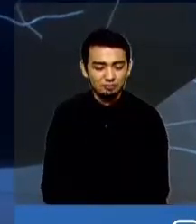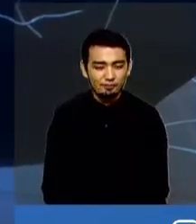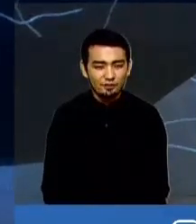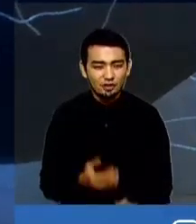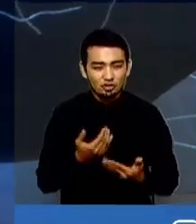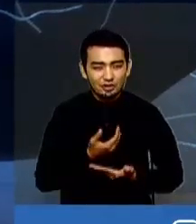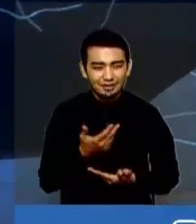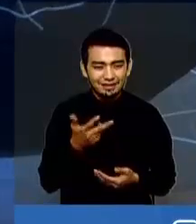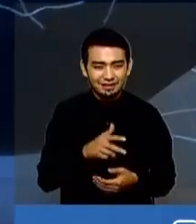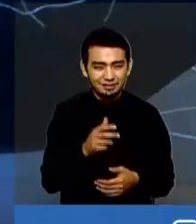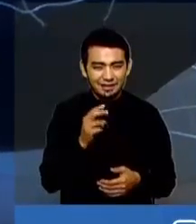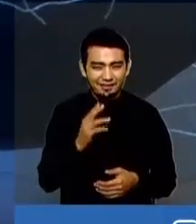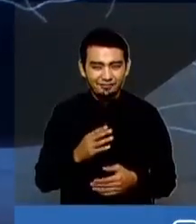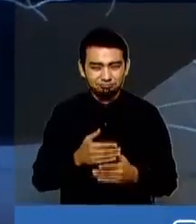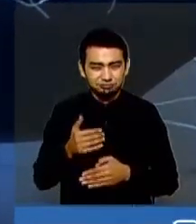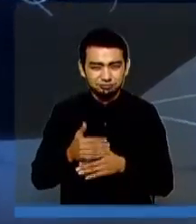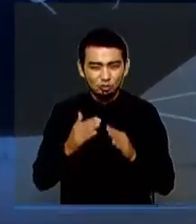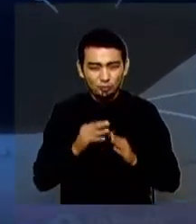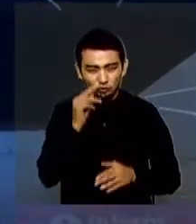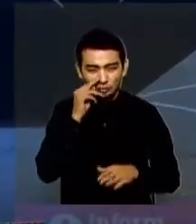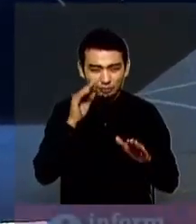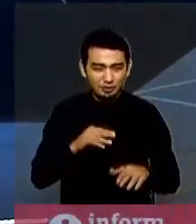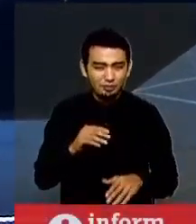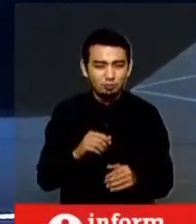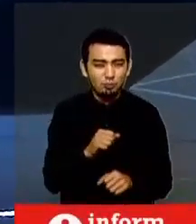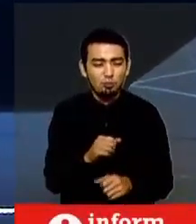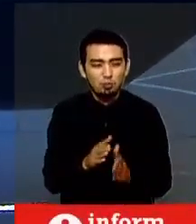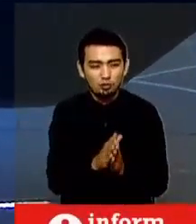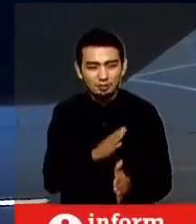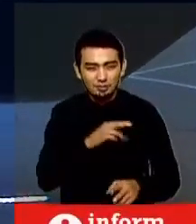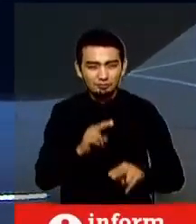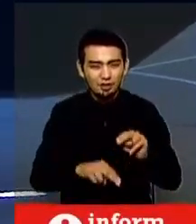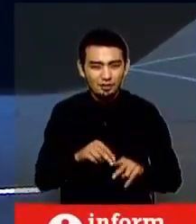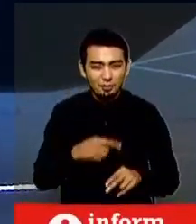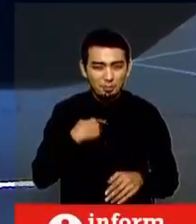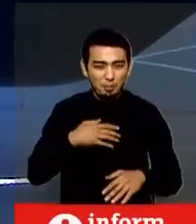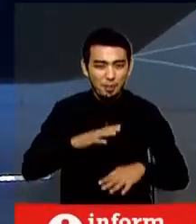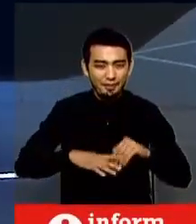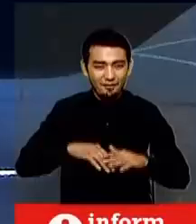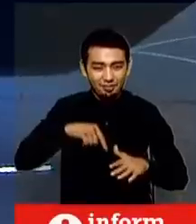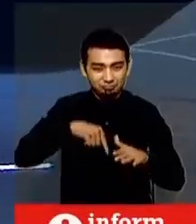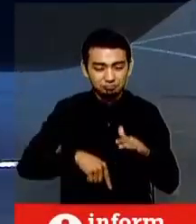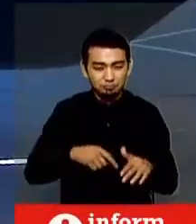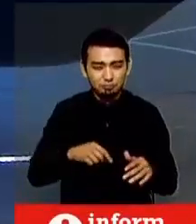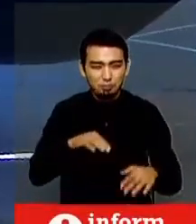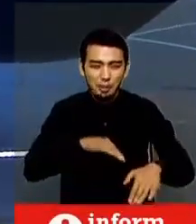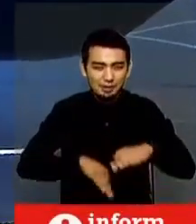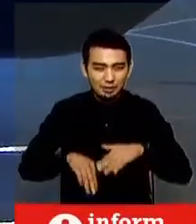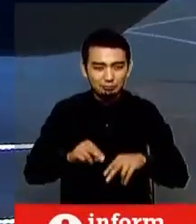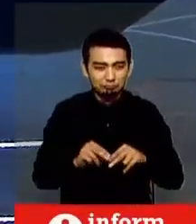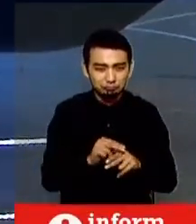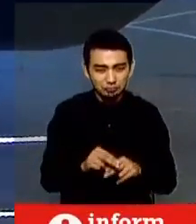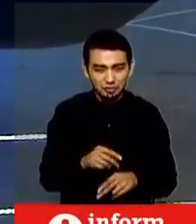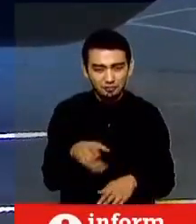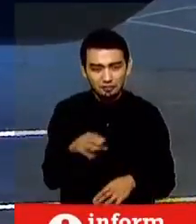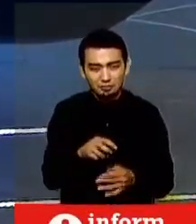Жители трех многоэтажных домов в Шымкенте просят остановить строительство бассейнов в их подвале. Они считают, что это противоречит нормам и